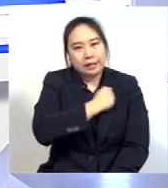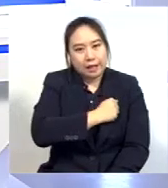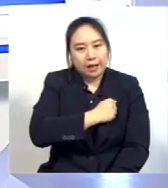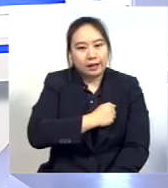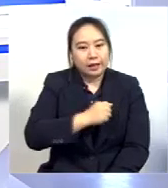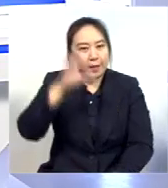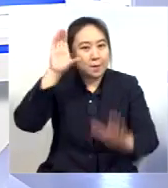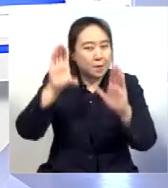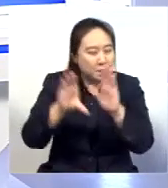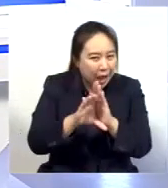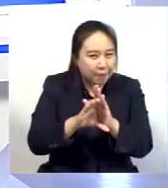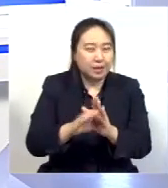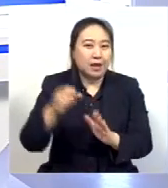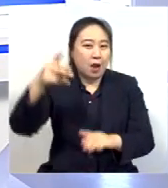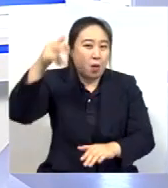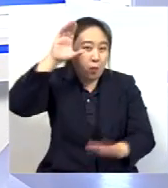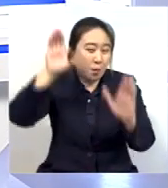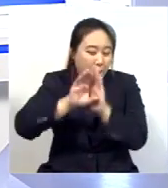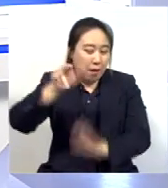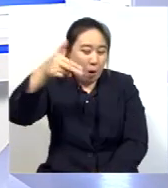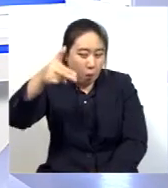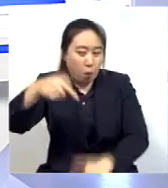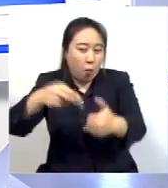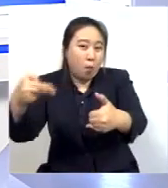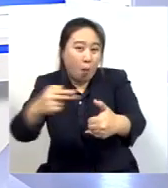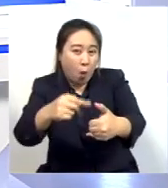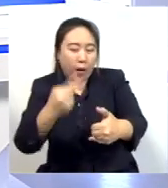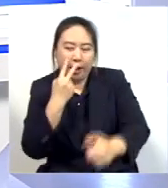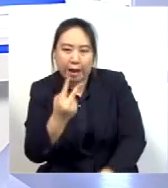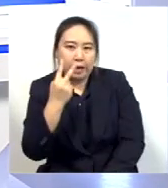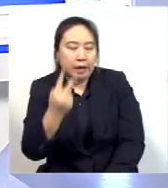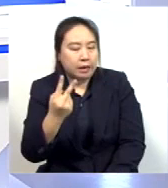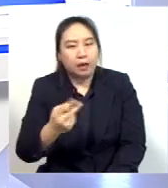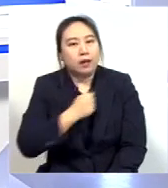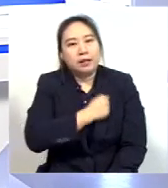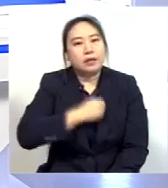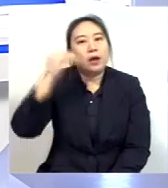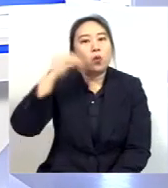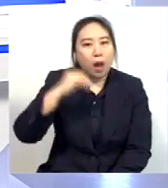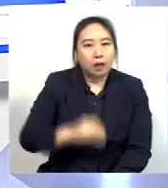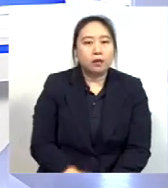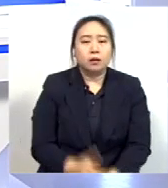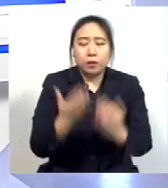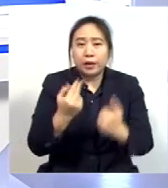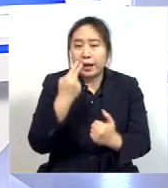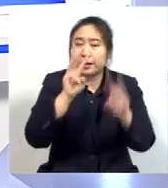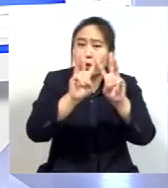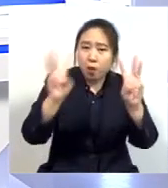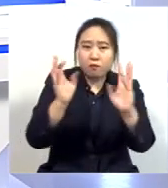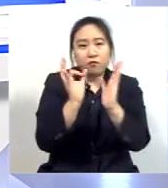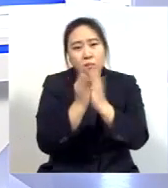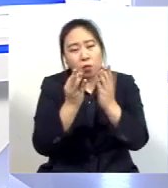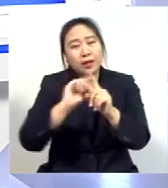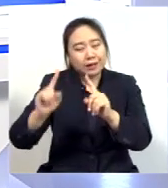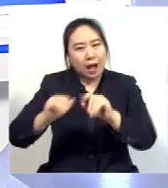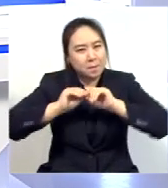ภาพเหตุการณ์ที่เกิดขึ้นและหลังจากที่เกิดเหตุการณ์ในลักษณะนี้นะคะคุณผู้ชมจะเห็นว่าในโลกออนไลน์หรือว่าในโซเชียลต่างๆมีการ